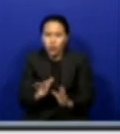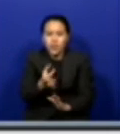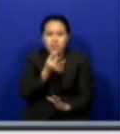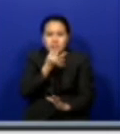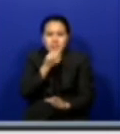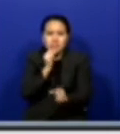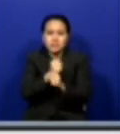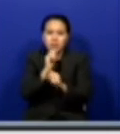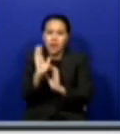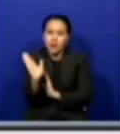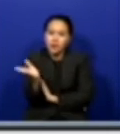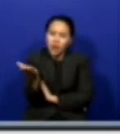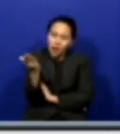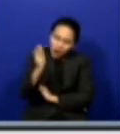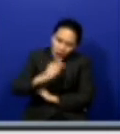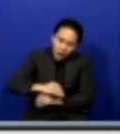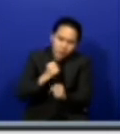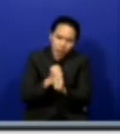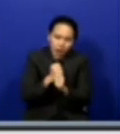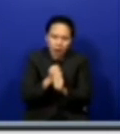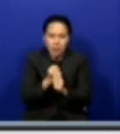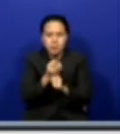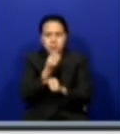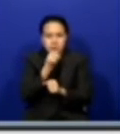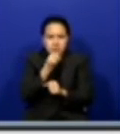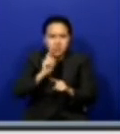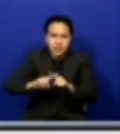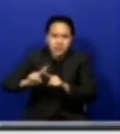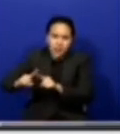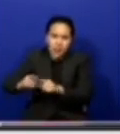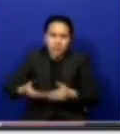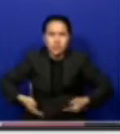ช้ากินค่ำอย่างพวกเราจะอยู่ต่อกันยังไงคะ